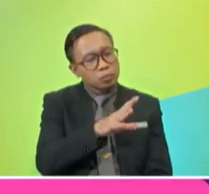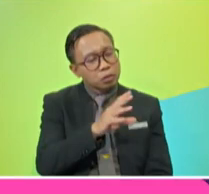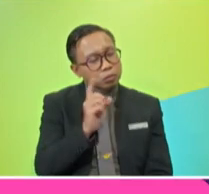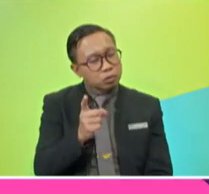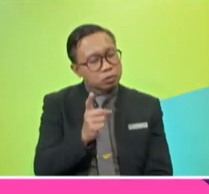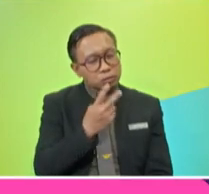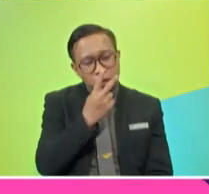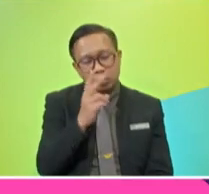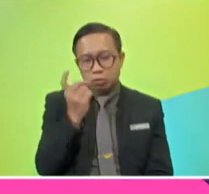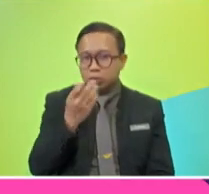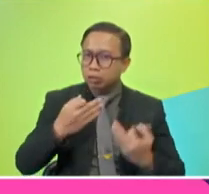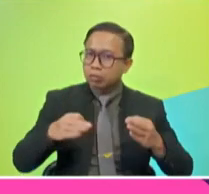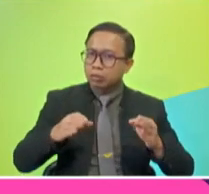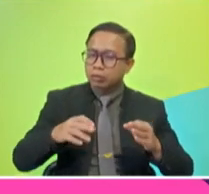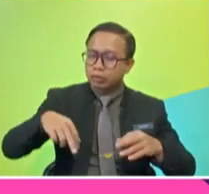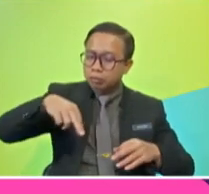bebas